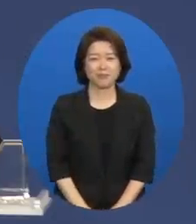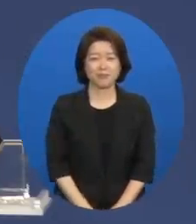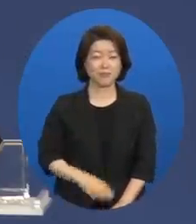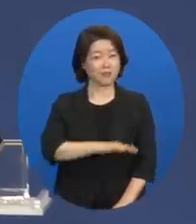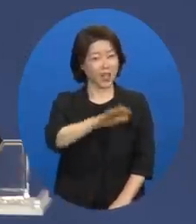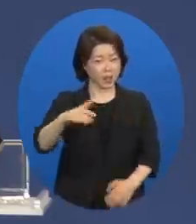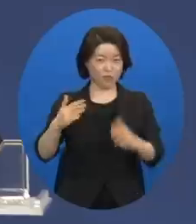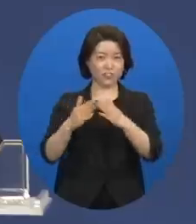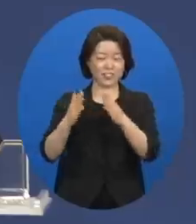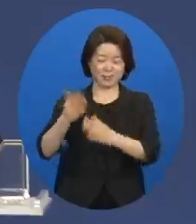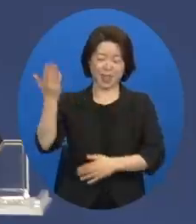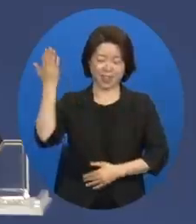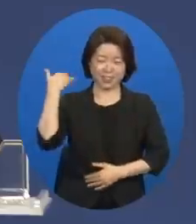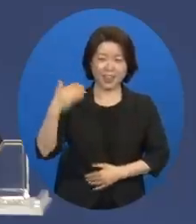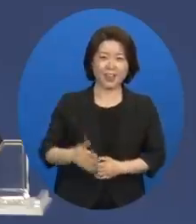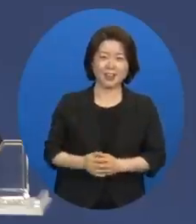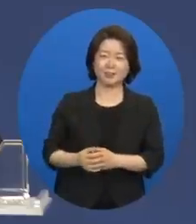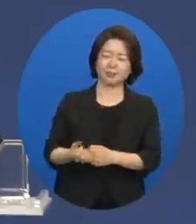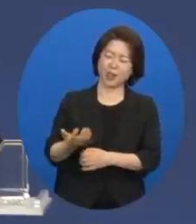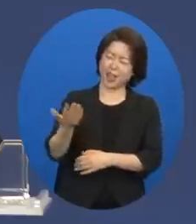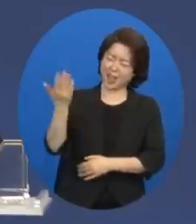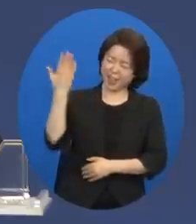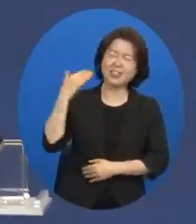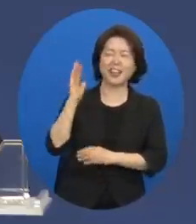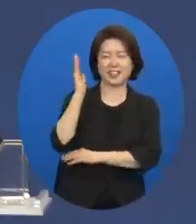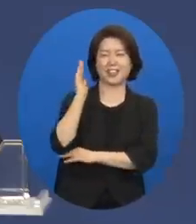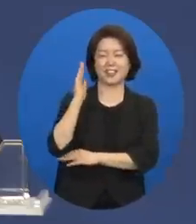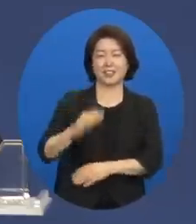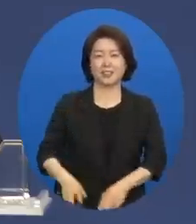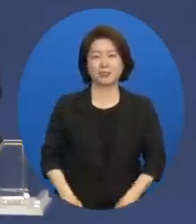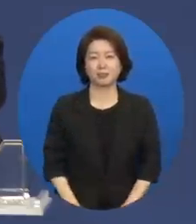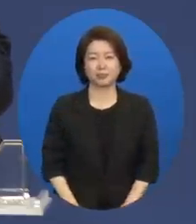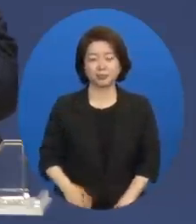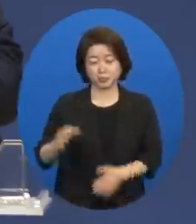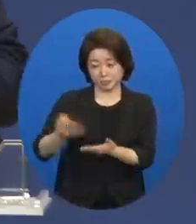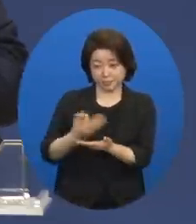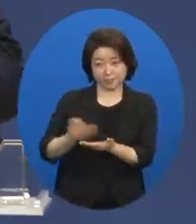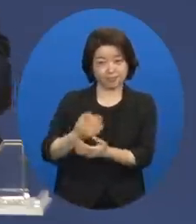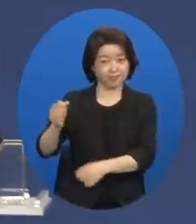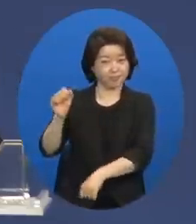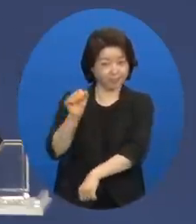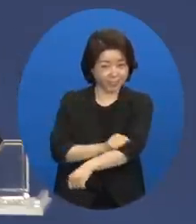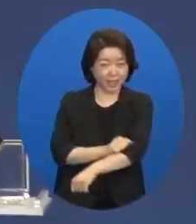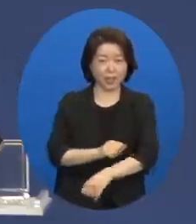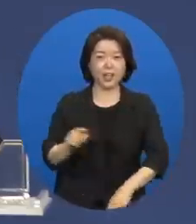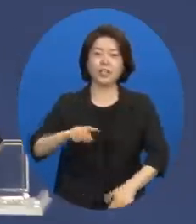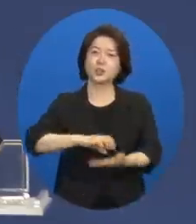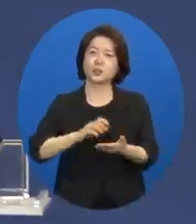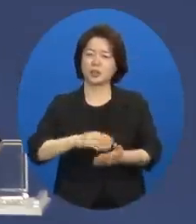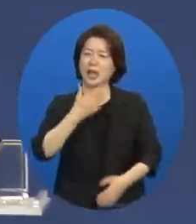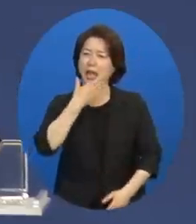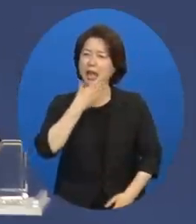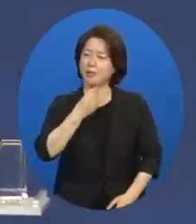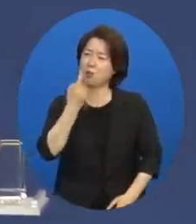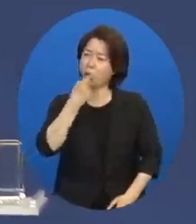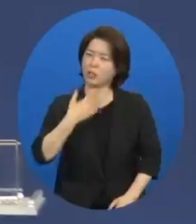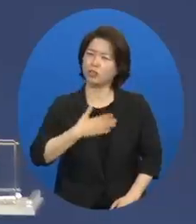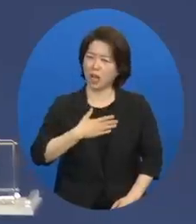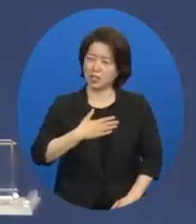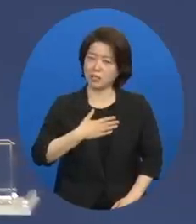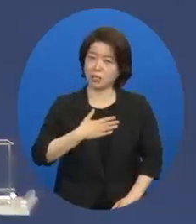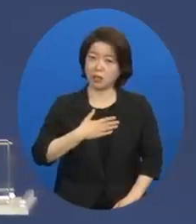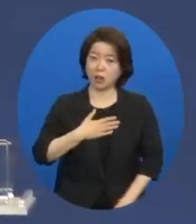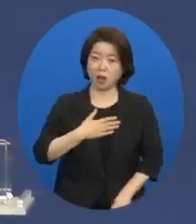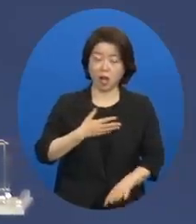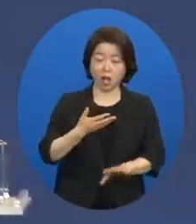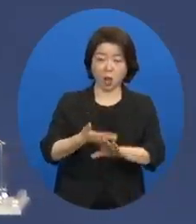우리 집에 옛날에 수십 년 전 얘기예요. 그러니까 그렇게 돈을 잘 벌고 그 정도면 행복할 줄 알았어요. 외국산